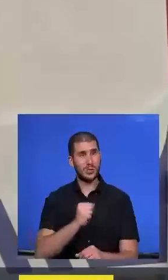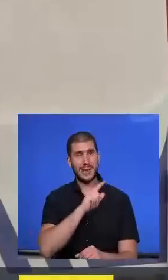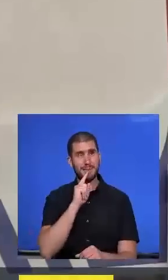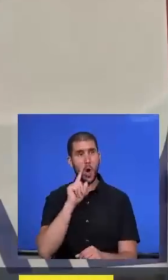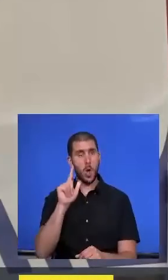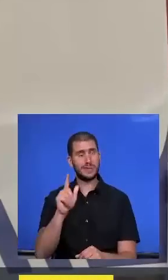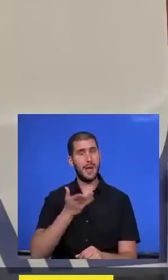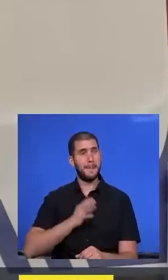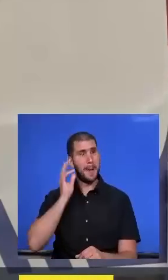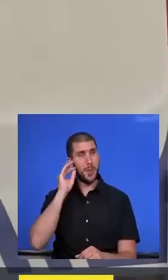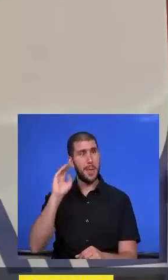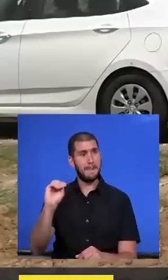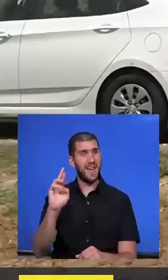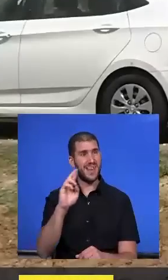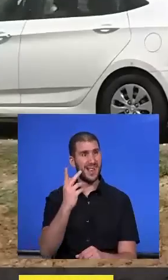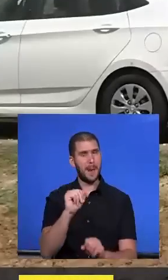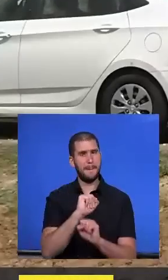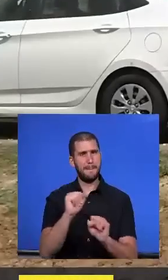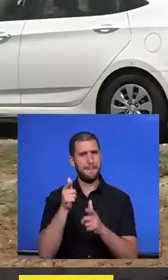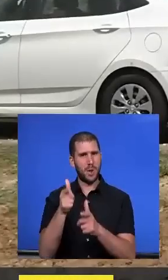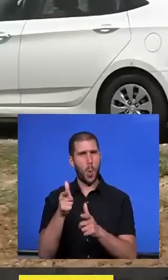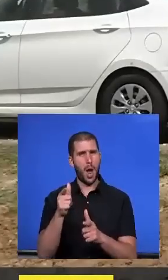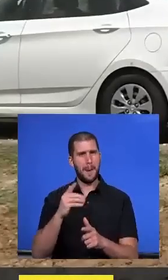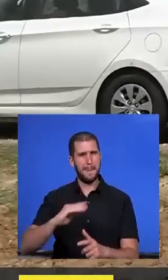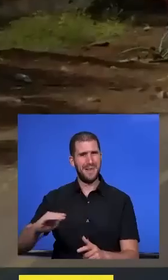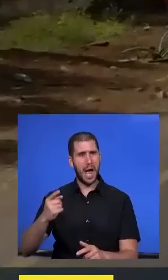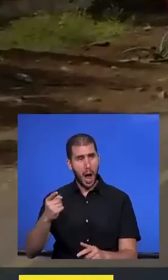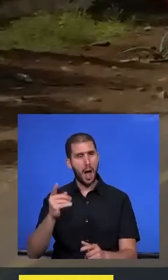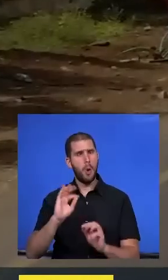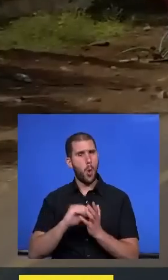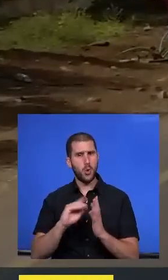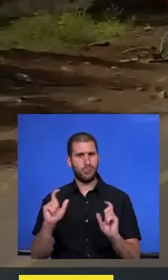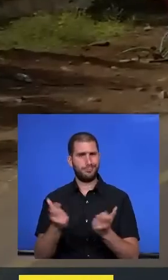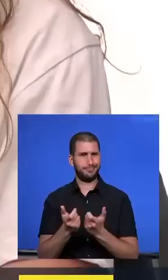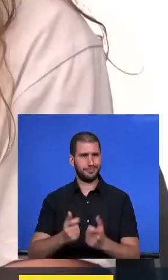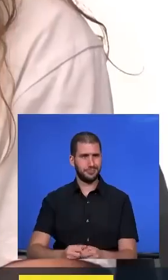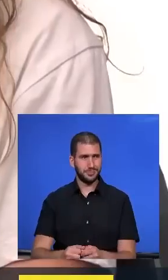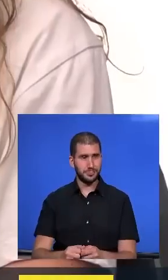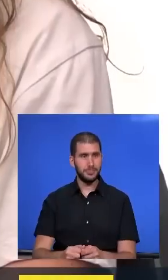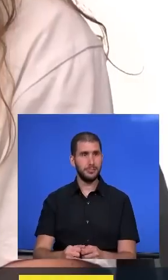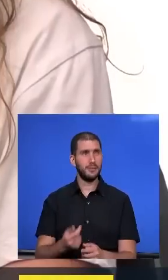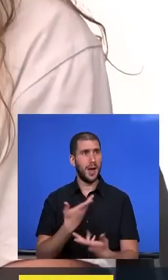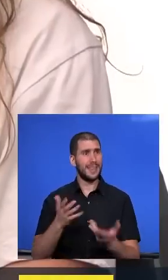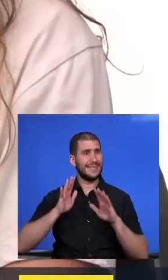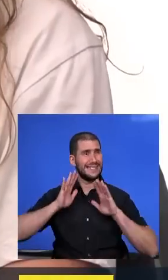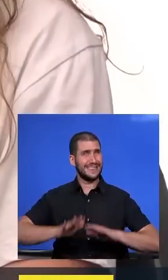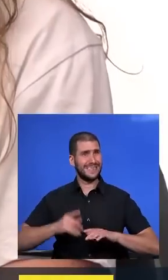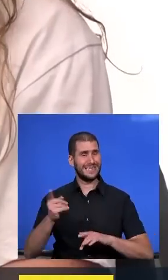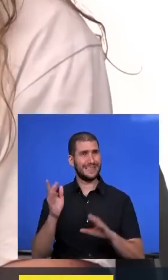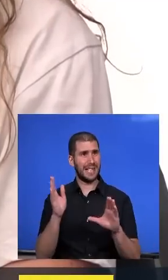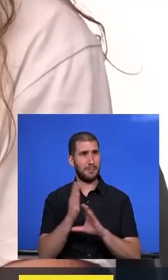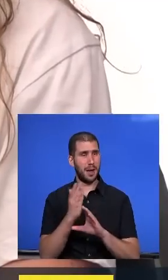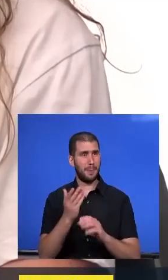לוסי והבנות מאיה ורינה בפיגוע בבקעה עדיין לא נתפסו. I have no hatred towards